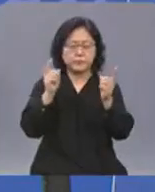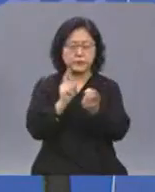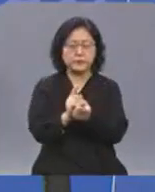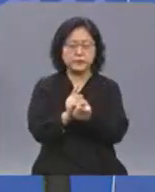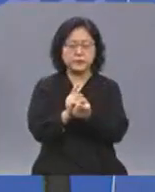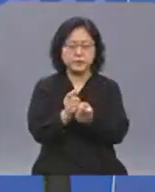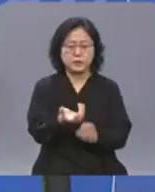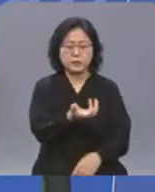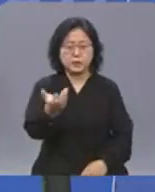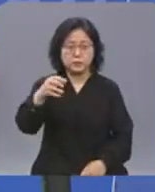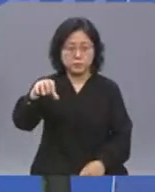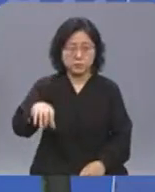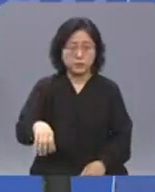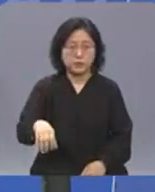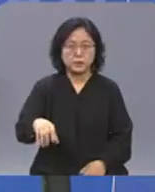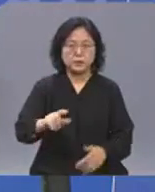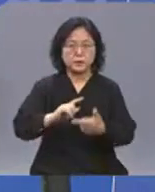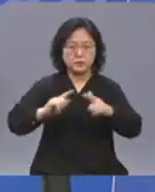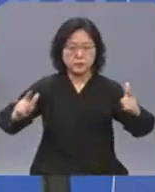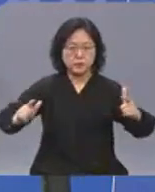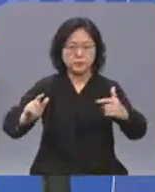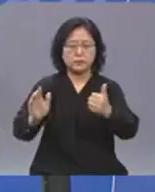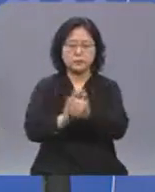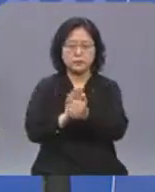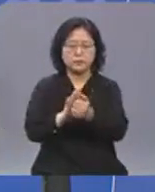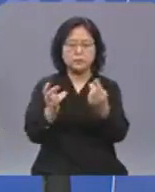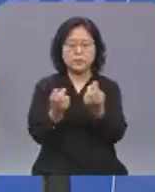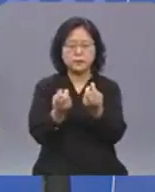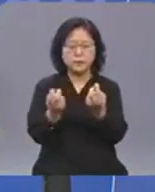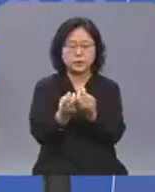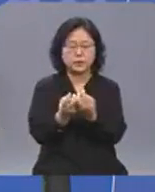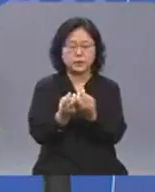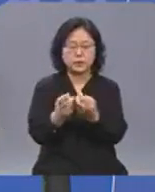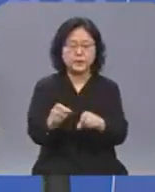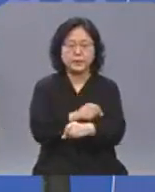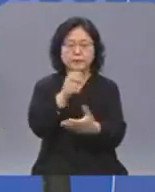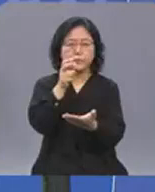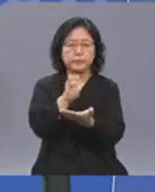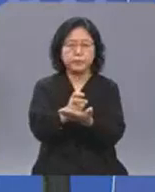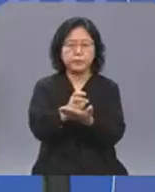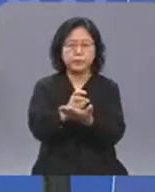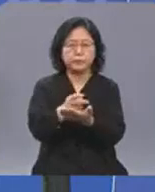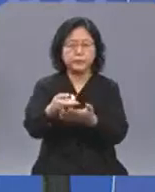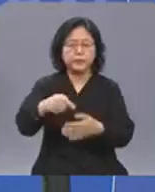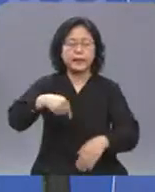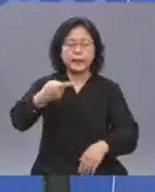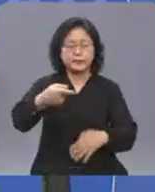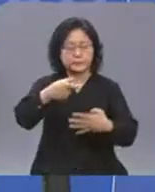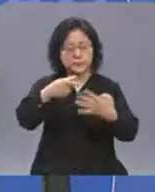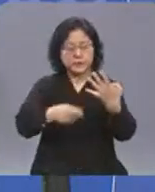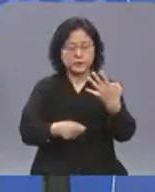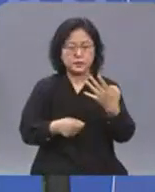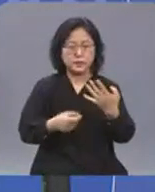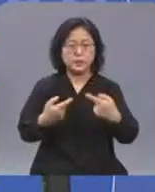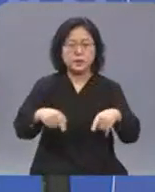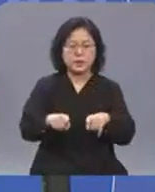이전 후보지에 대한 각종 인센티브 방안 등 특별법 후속조치에